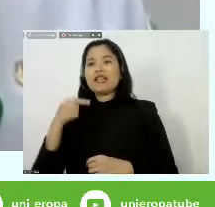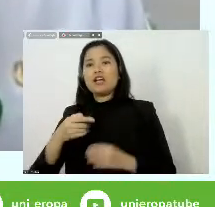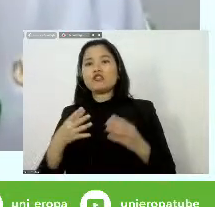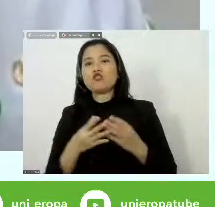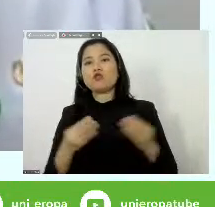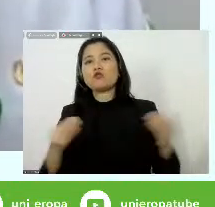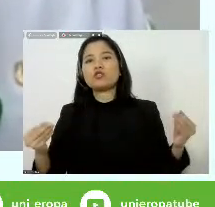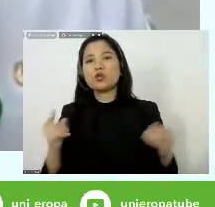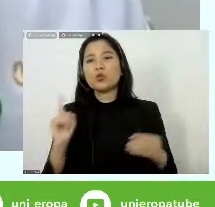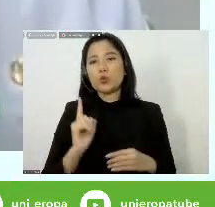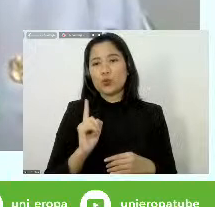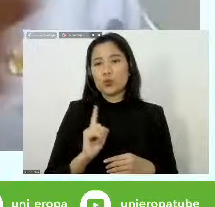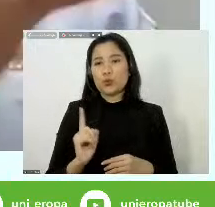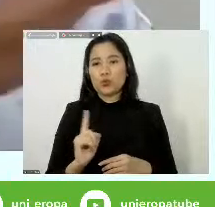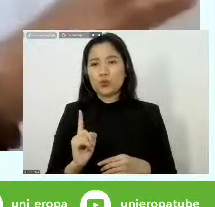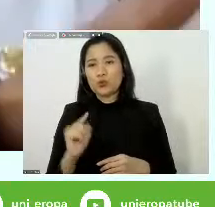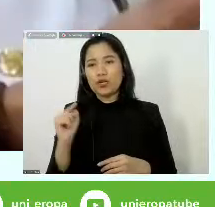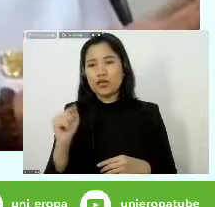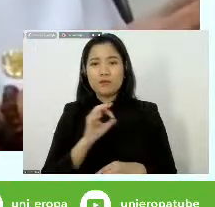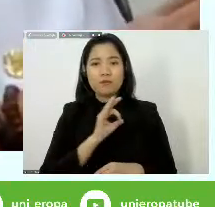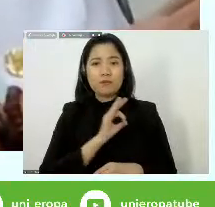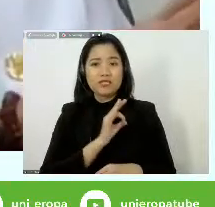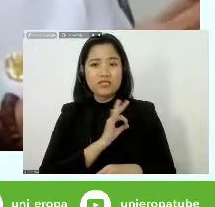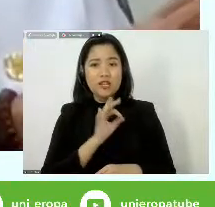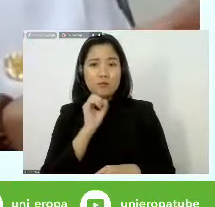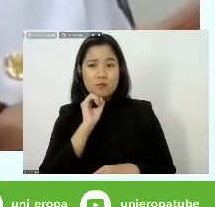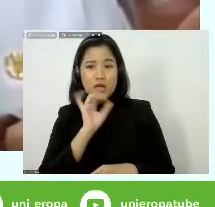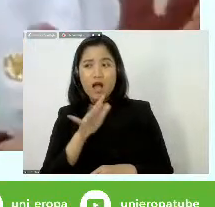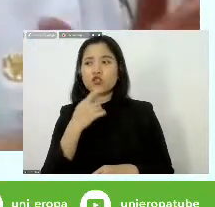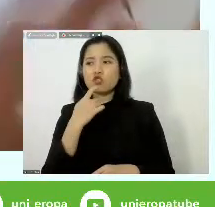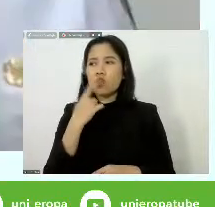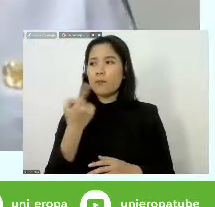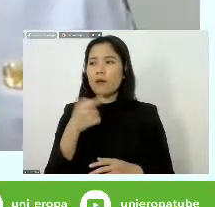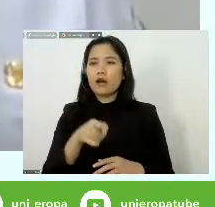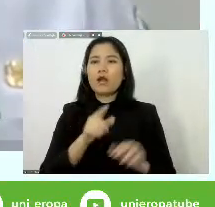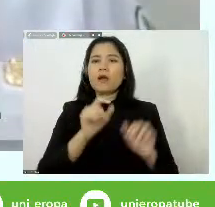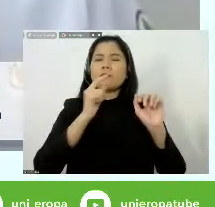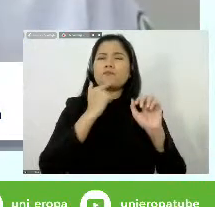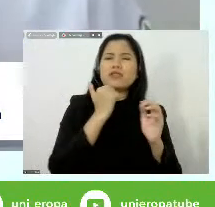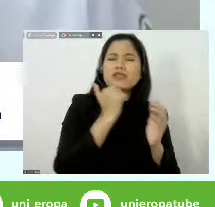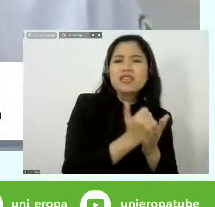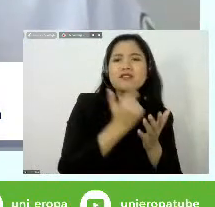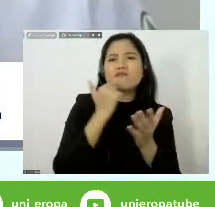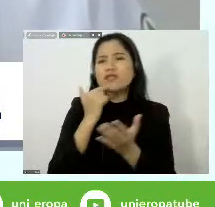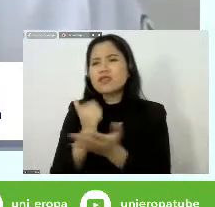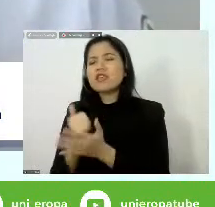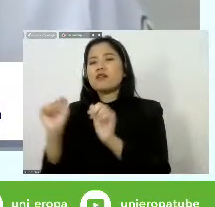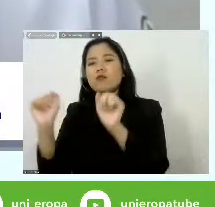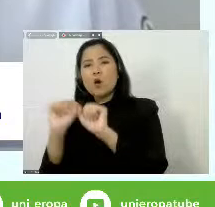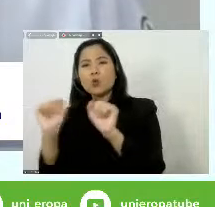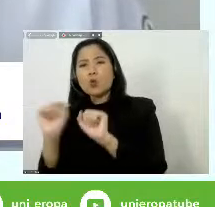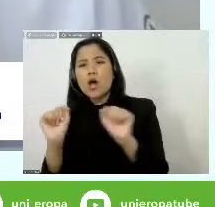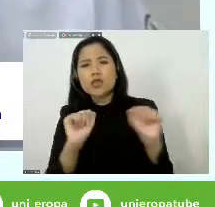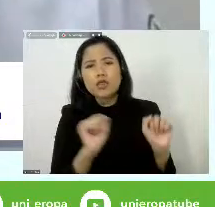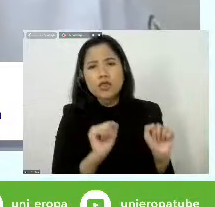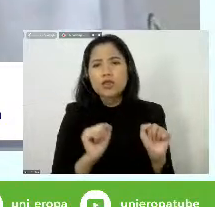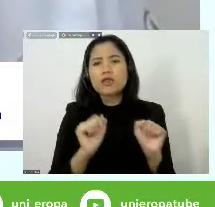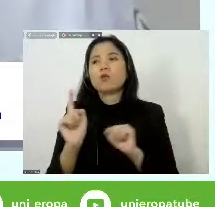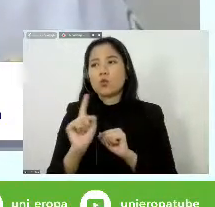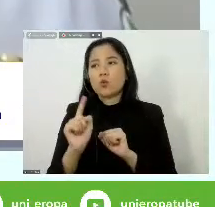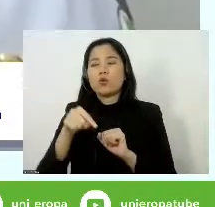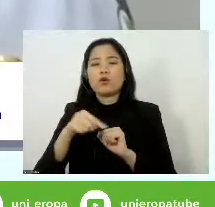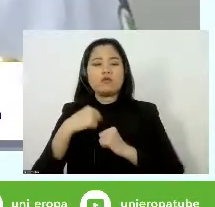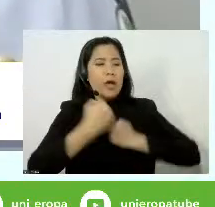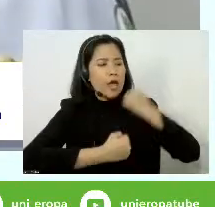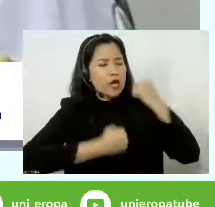sesuai dengan perintah presiden untuk hal-hal yang sifatnya emergency dan quick